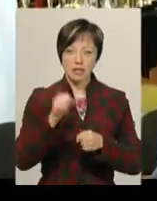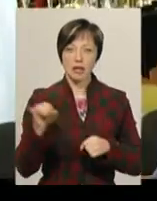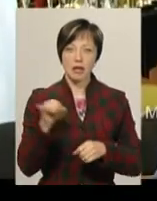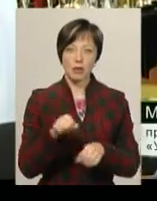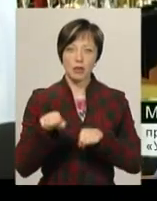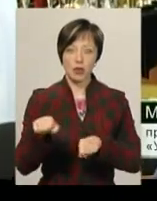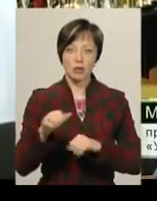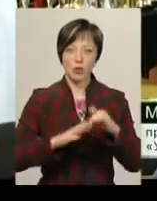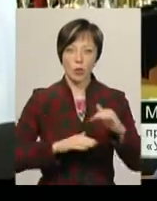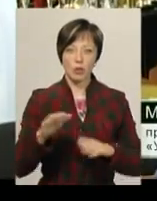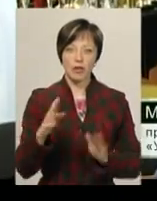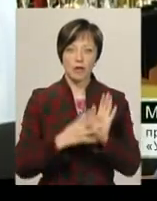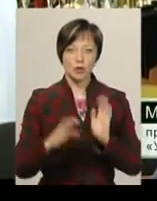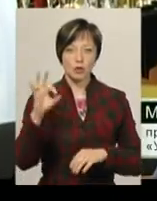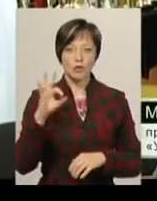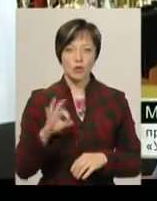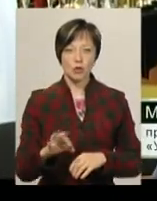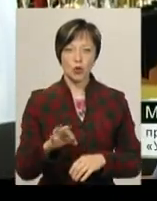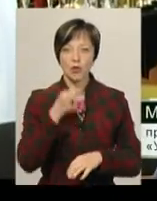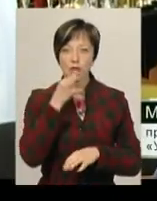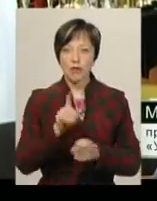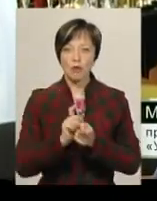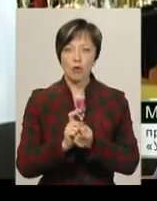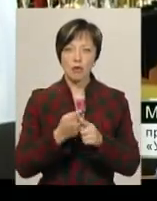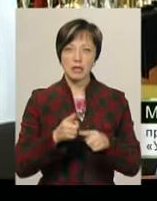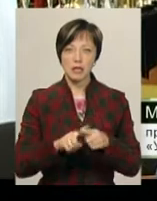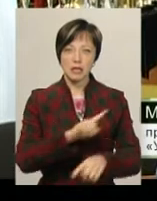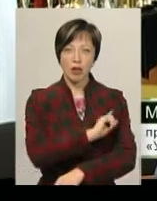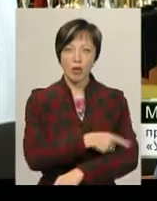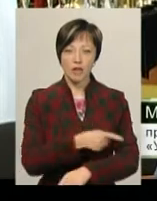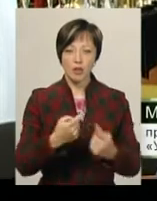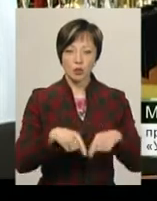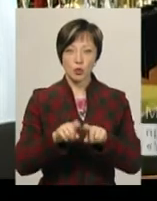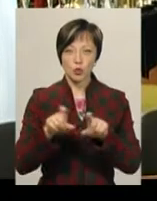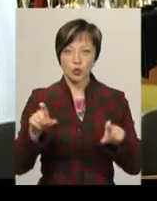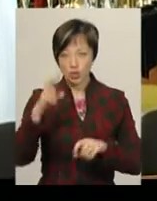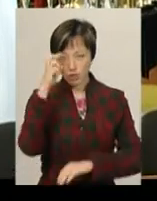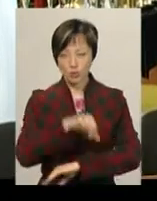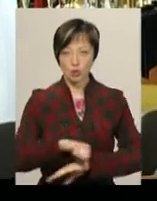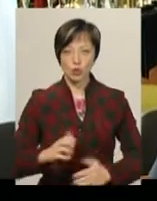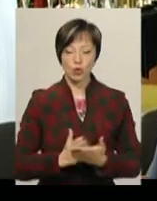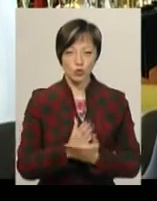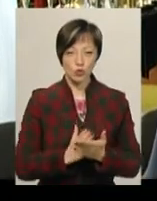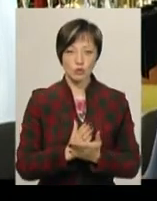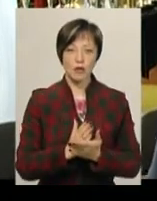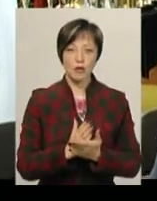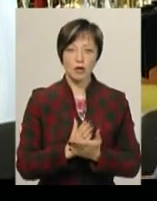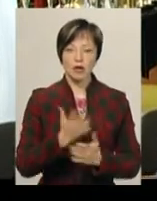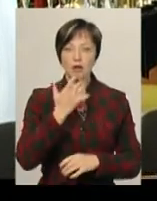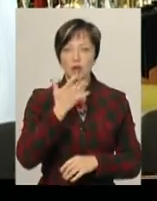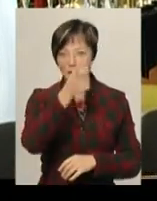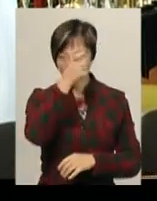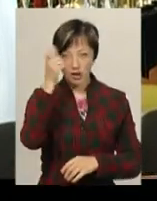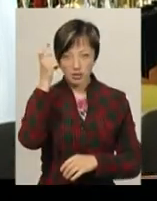рукопашу. 90% універсального бою – це силові структури. Це Державна прикордонна служба,